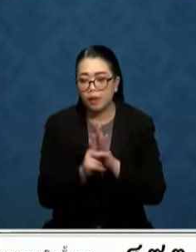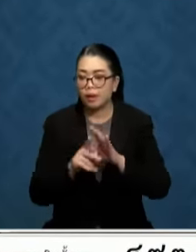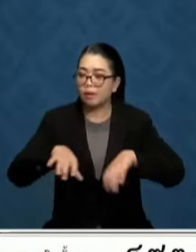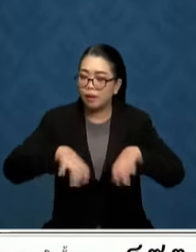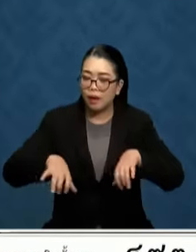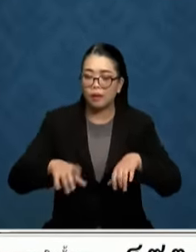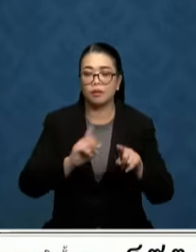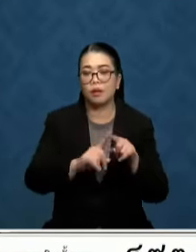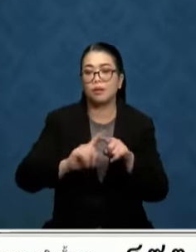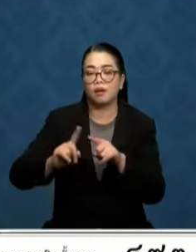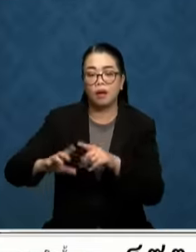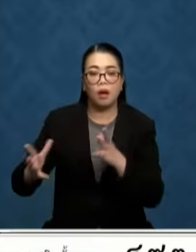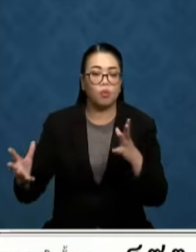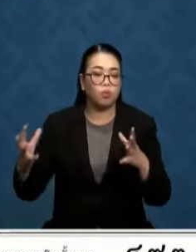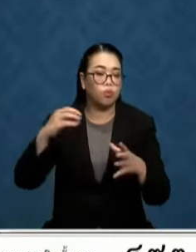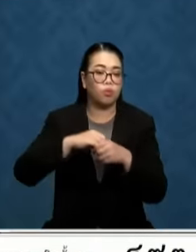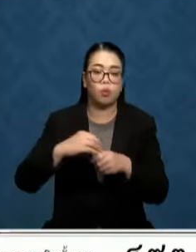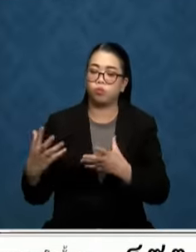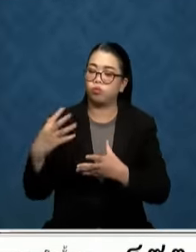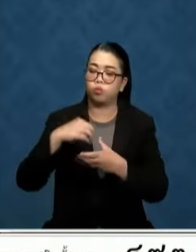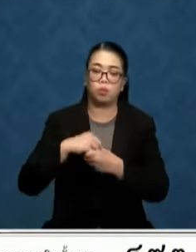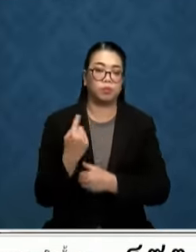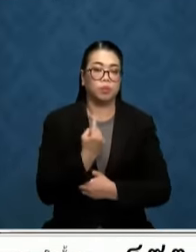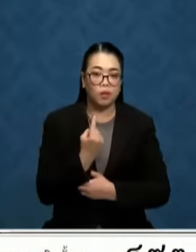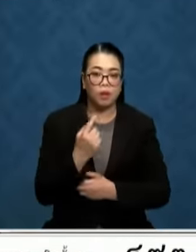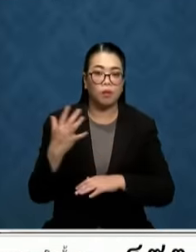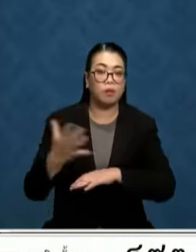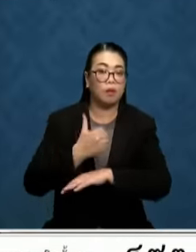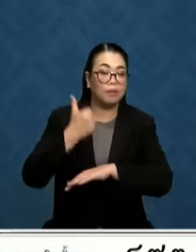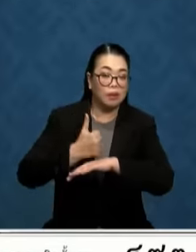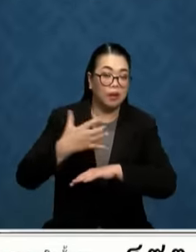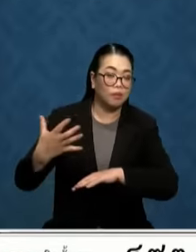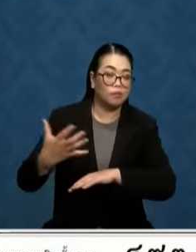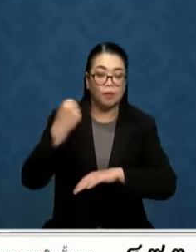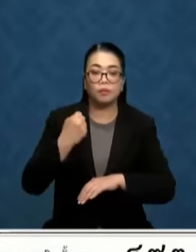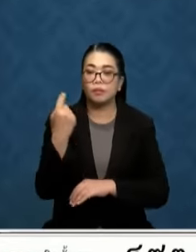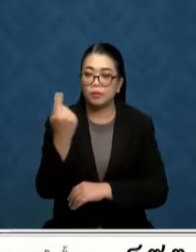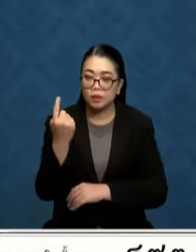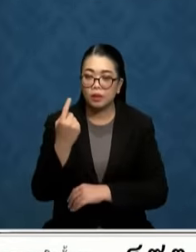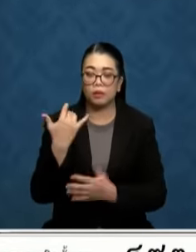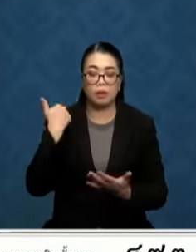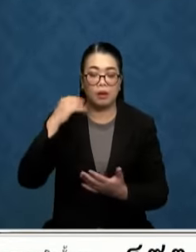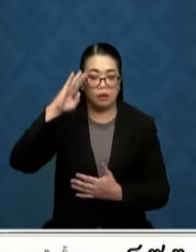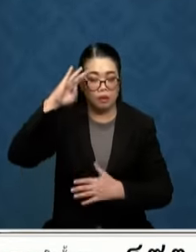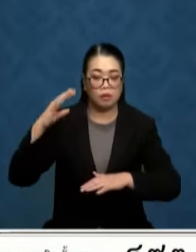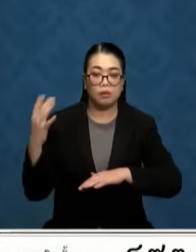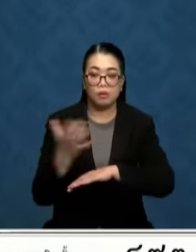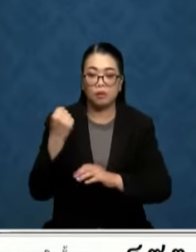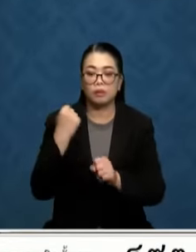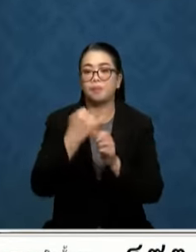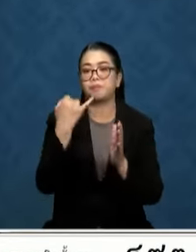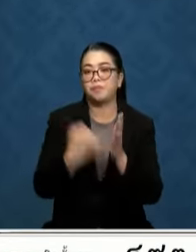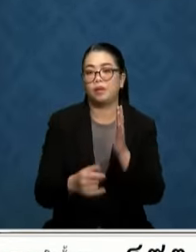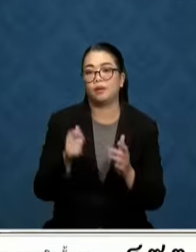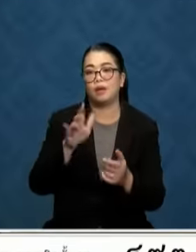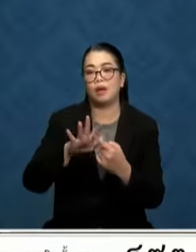าร-ตุลาการ เอาไ้แต่เพีงผู้เดียวนอกจากนี้ การลฐปหารเป็นการกระทำความผิดทางอายาที่